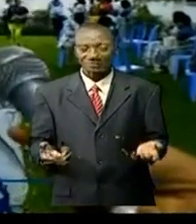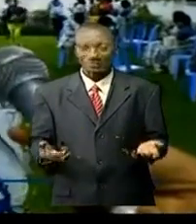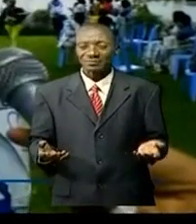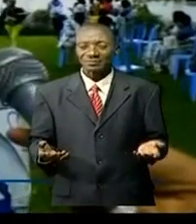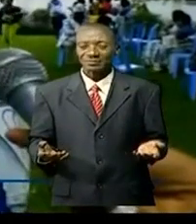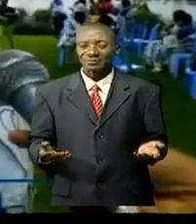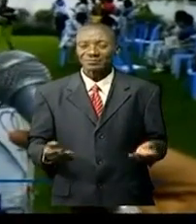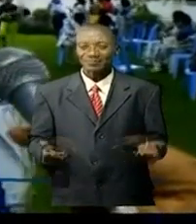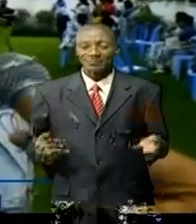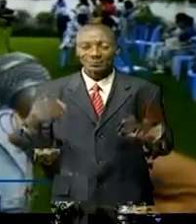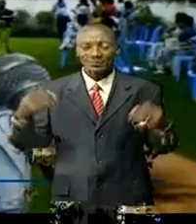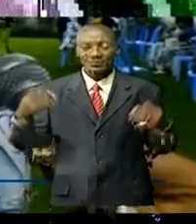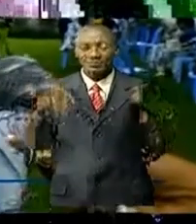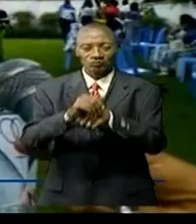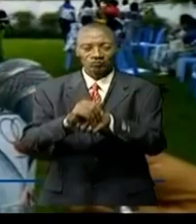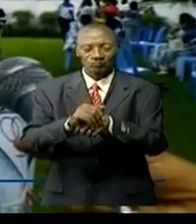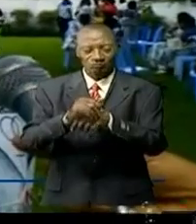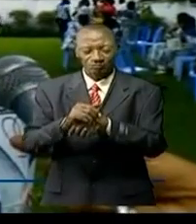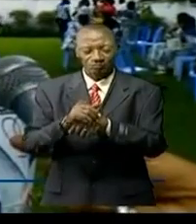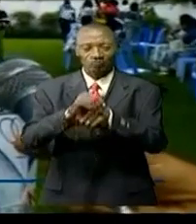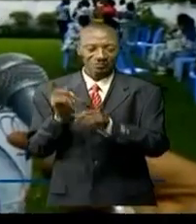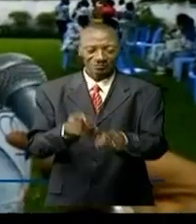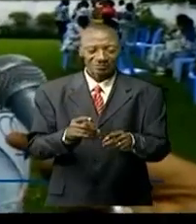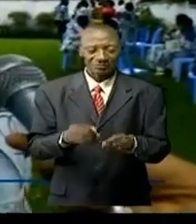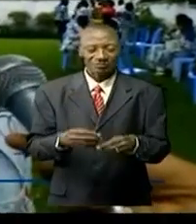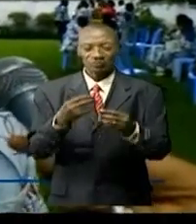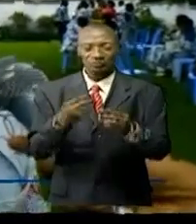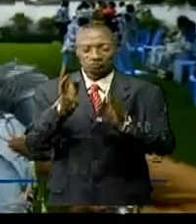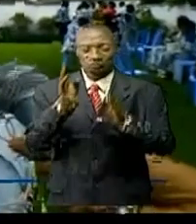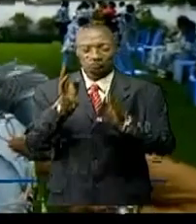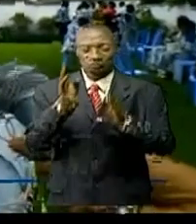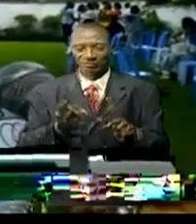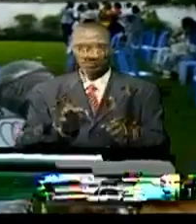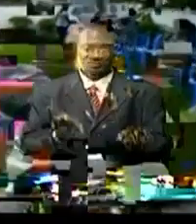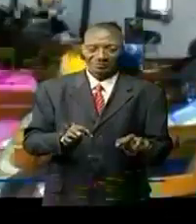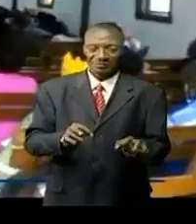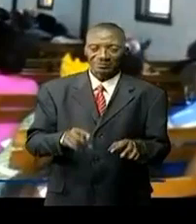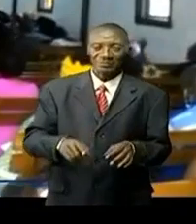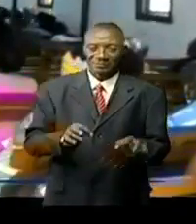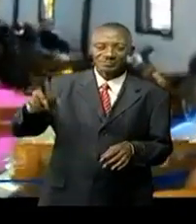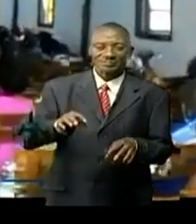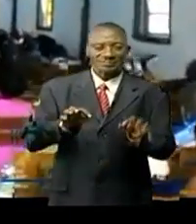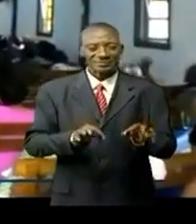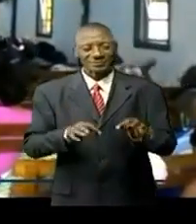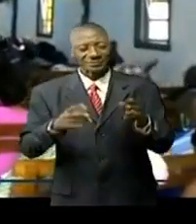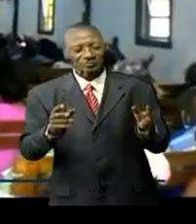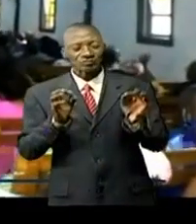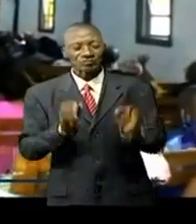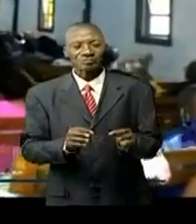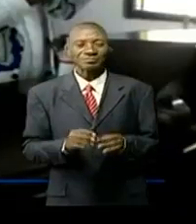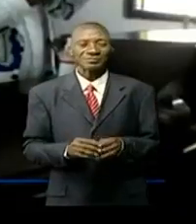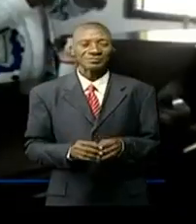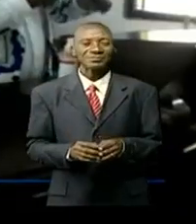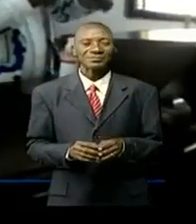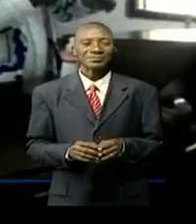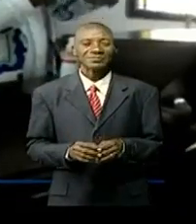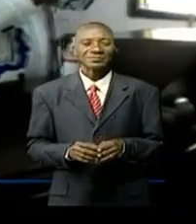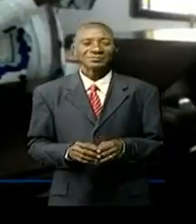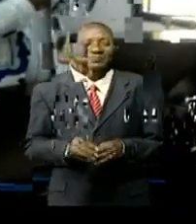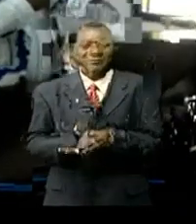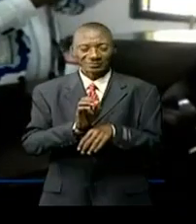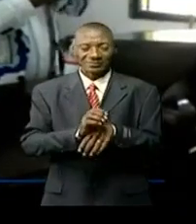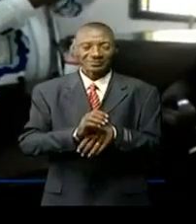terrains. Alors, c'est ça notre plus grande difficulté que nous crions aux autorités de l'État. Fallait-il passer une telle journée sans faire la